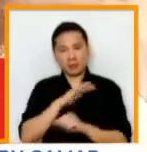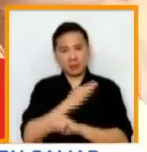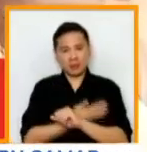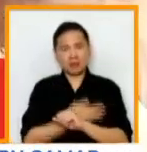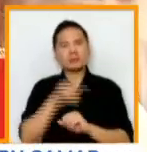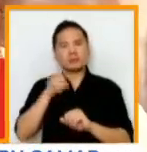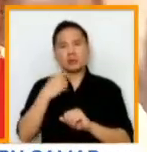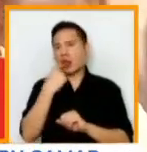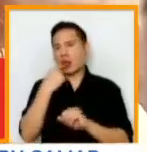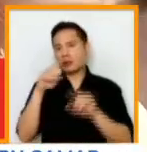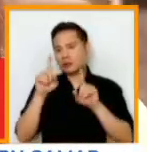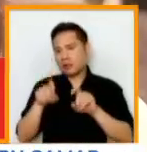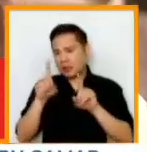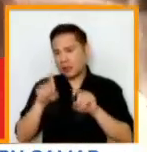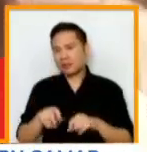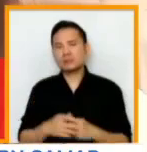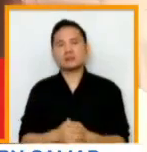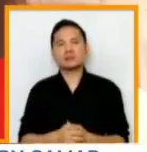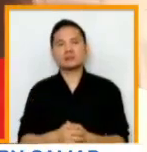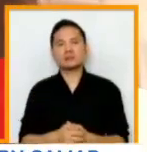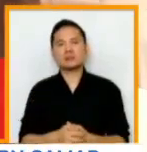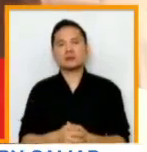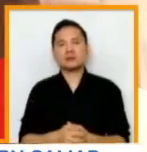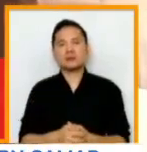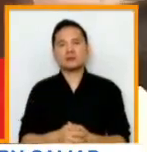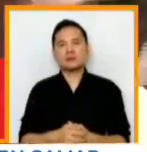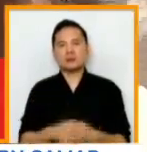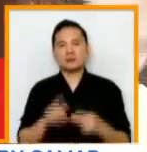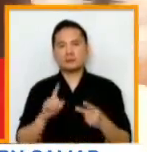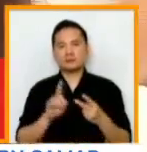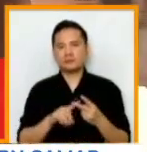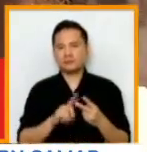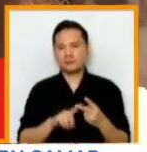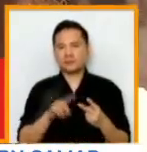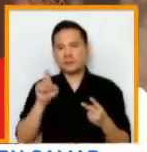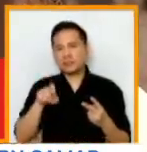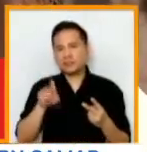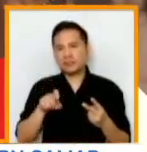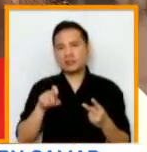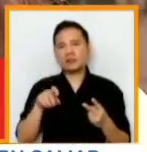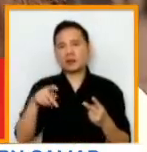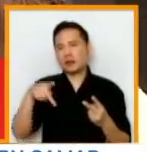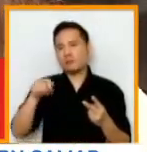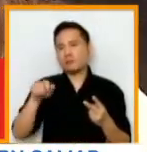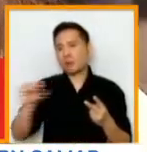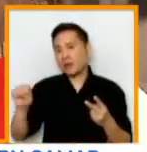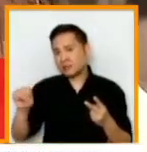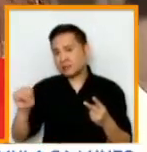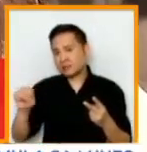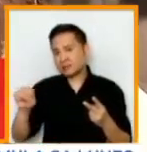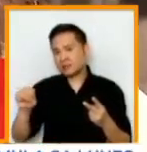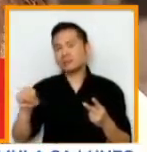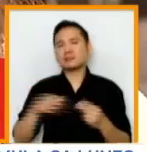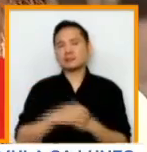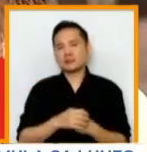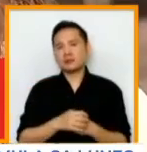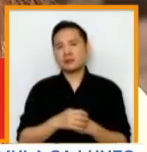anak ko, then kailangan may S-pass bago katanggapin na, bago ako makapasok